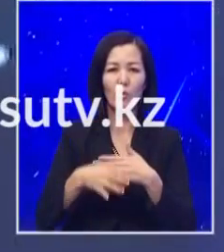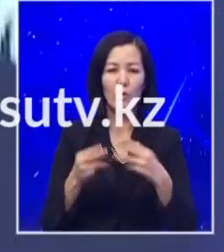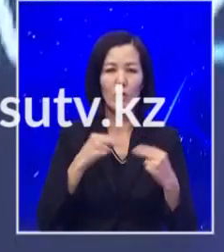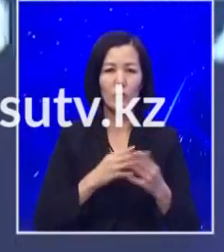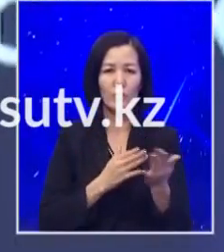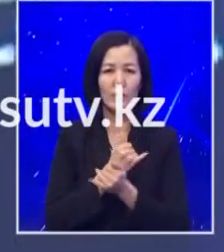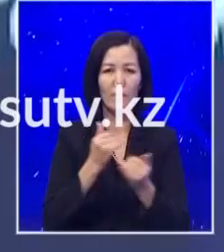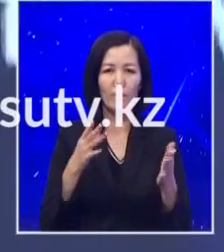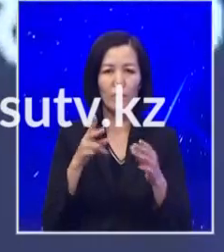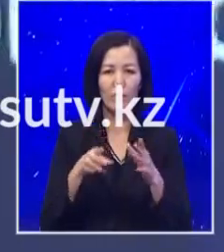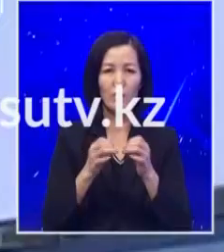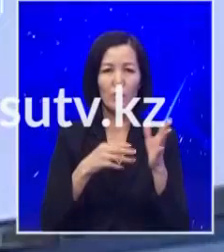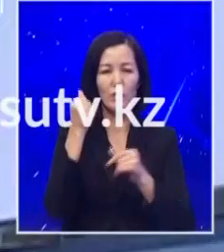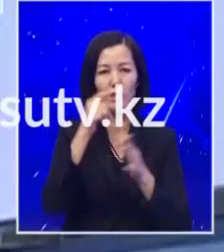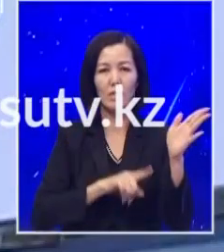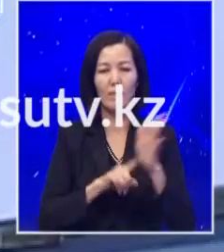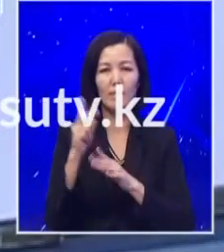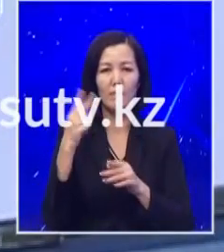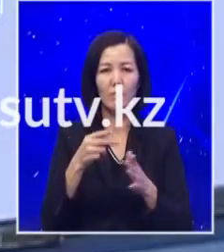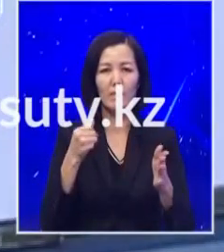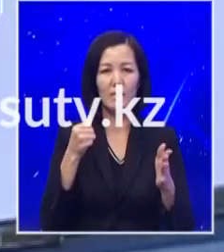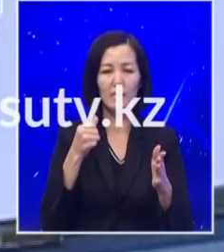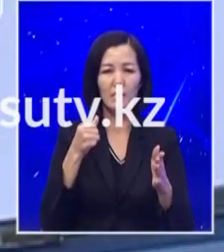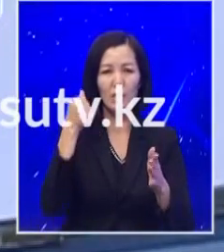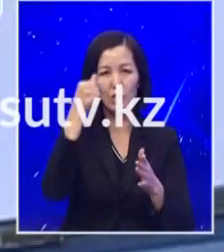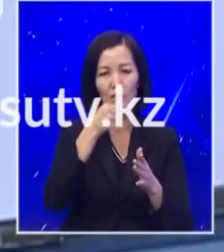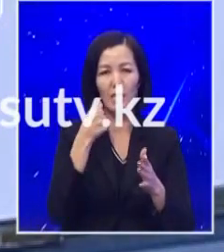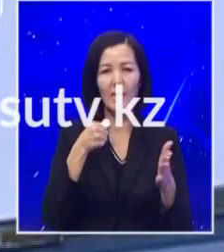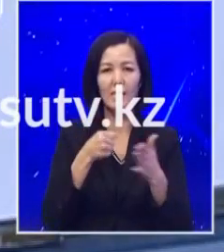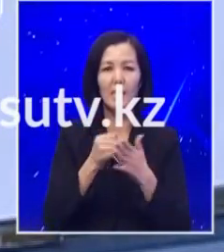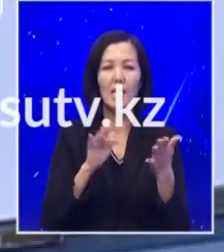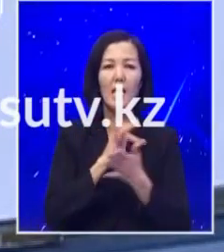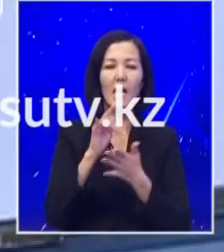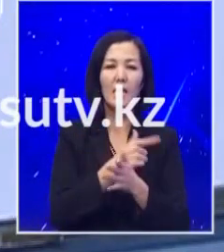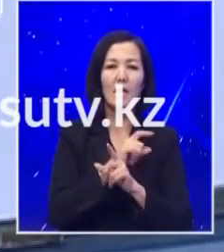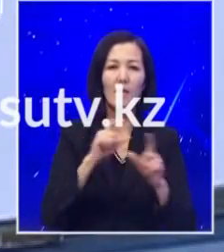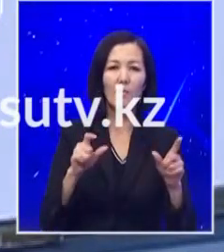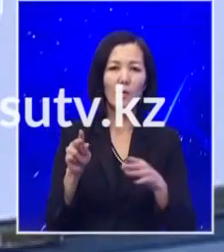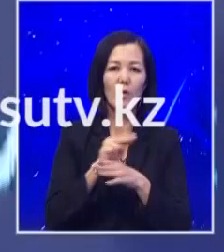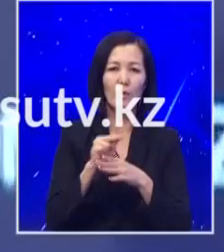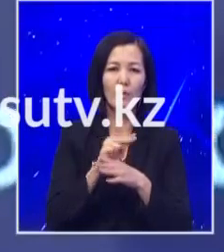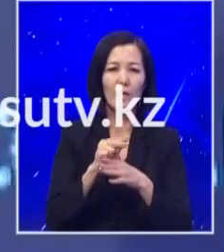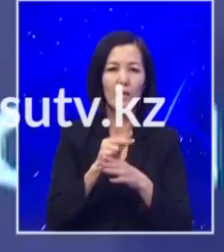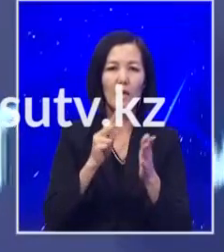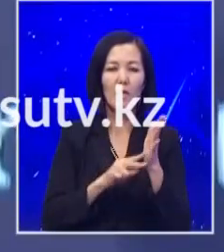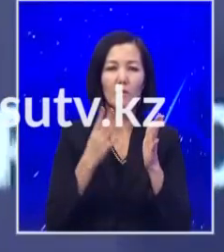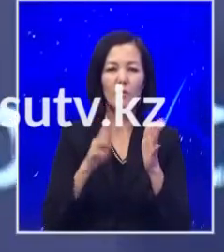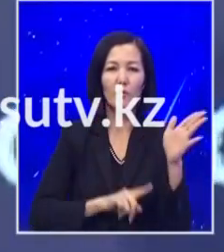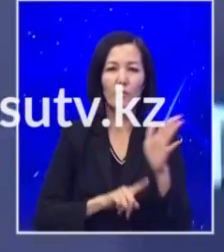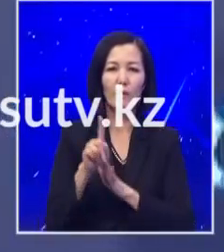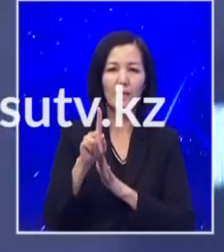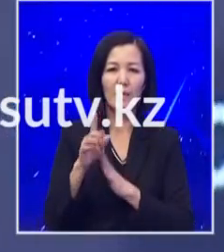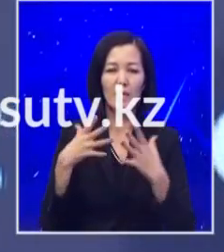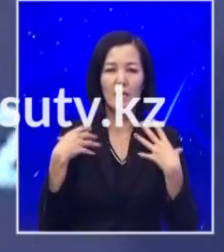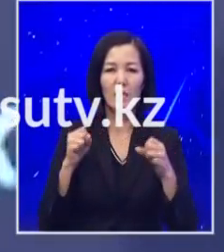тұр. 2018 жылдан бастап 20 жыл аралығында қалалық амбулаториялық және емханалық ұйымдарда 71